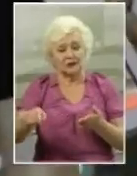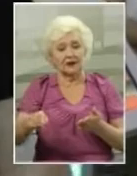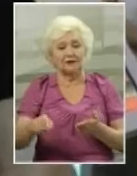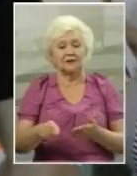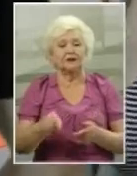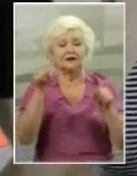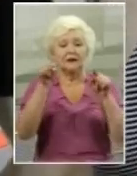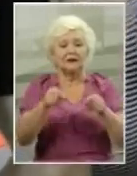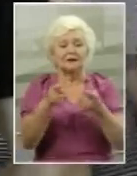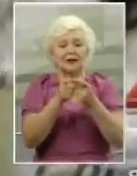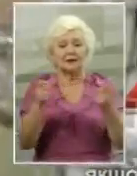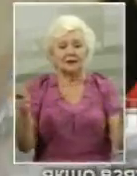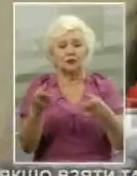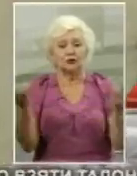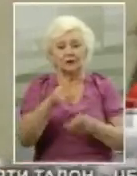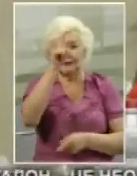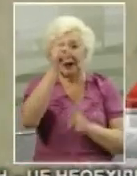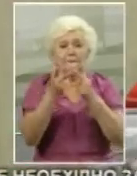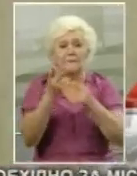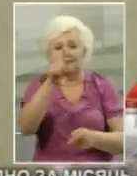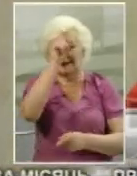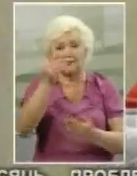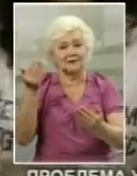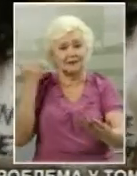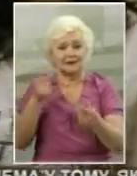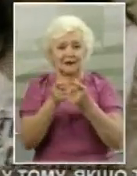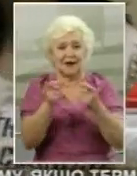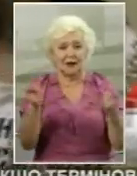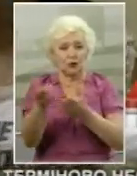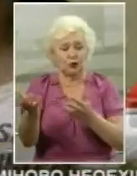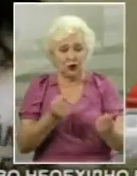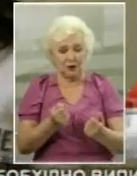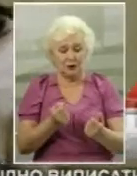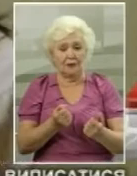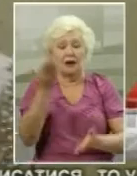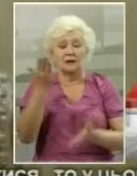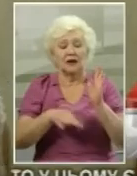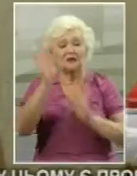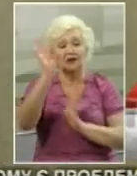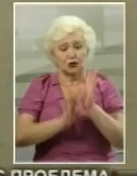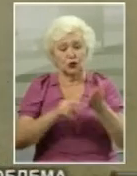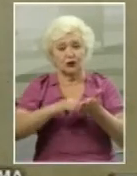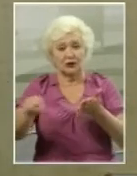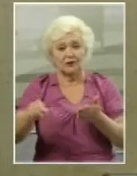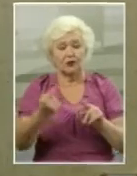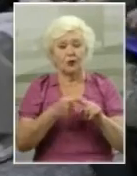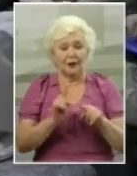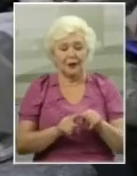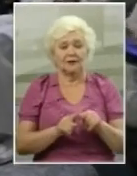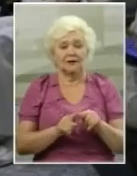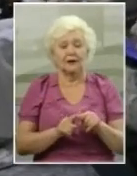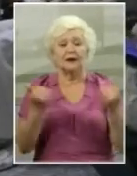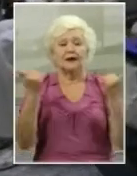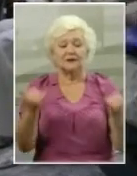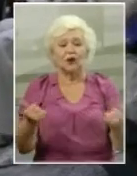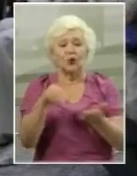Взяти талончики, то треба за місяць. Півтора місяця назад ми брали талончики. Да. Проблема в тому, що якщо срочно треба виписатися, то в цьому проблема.